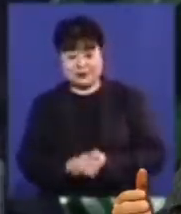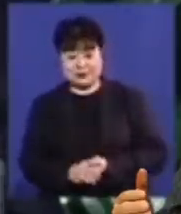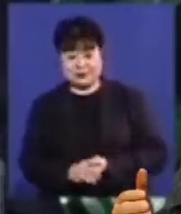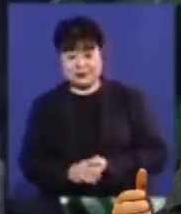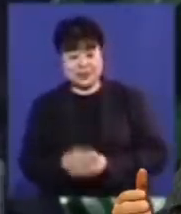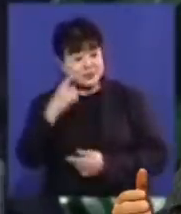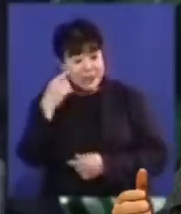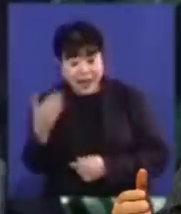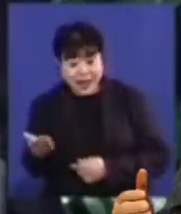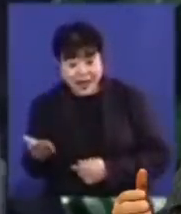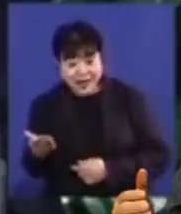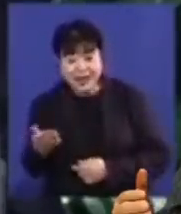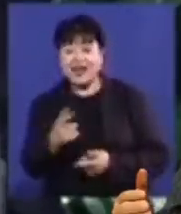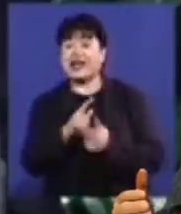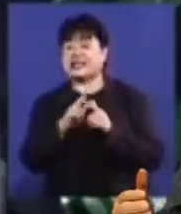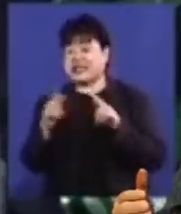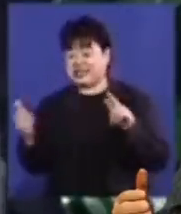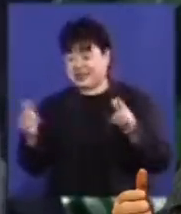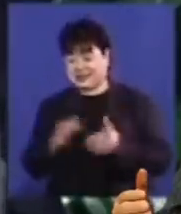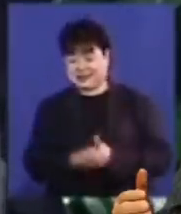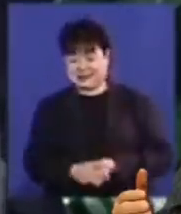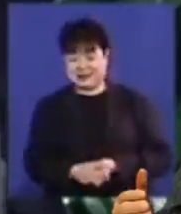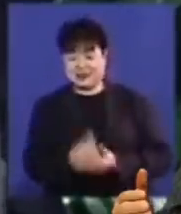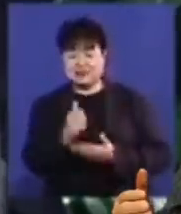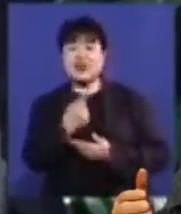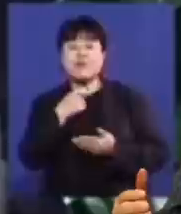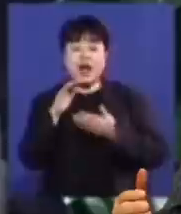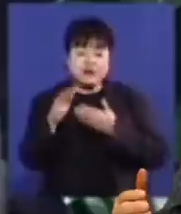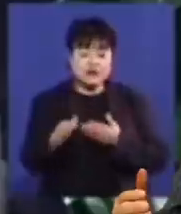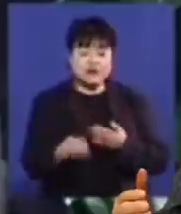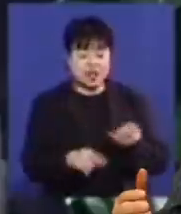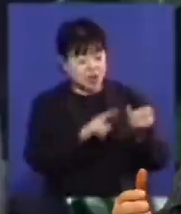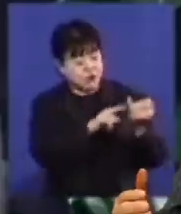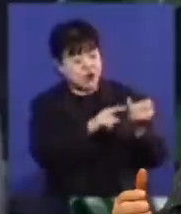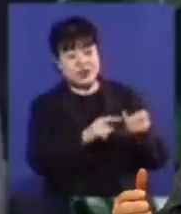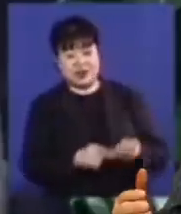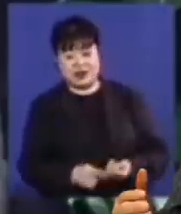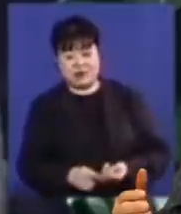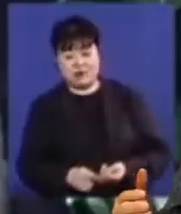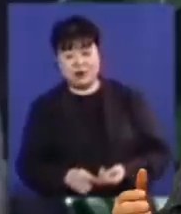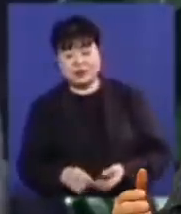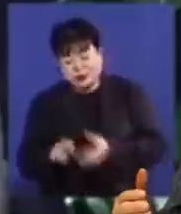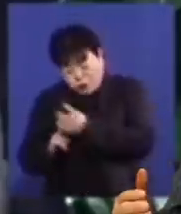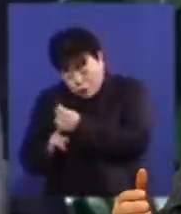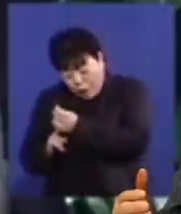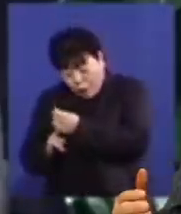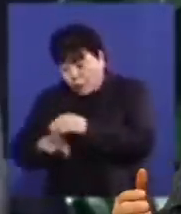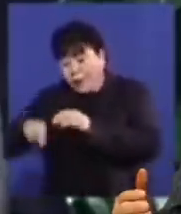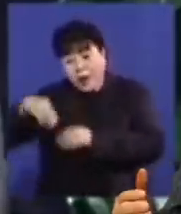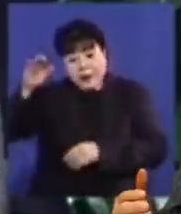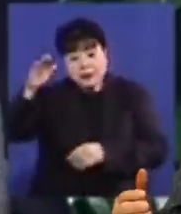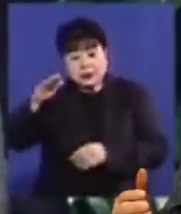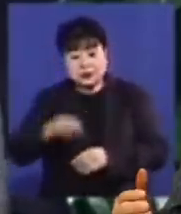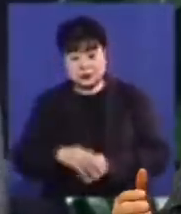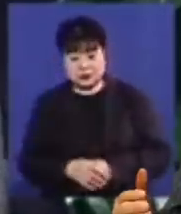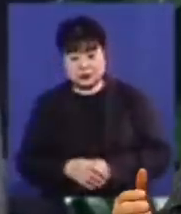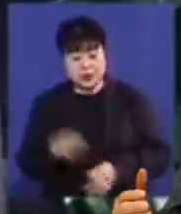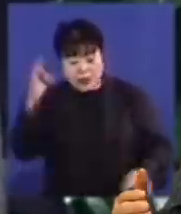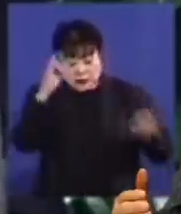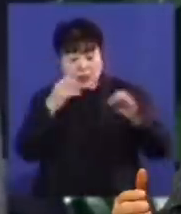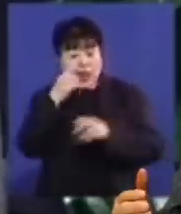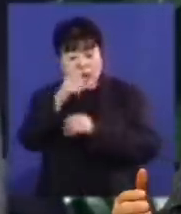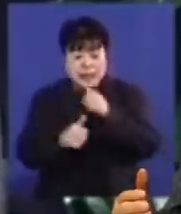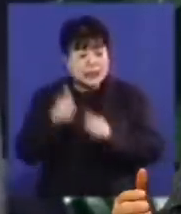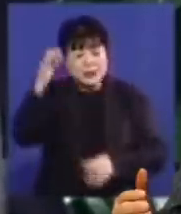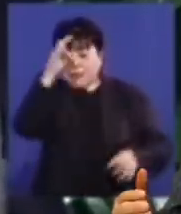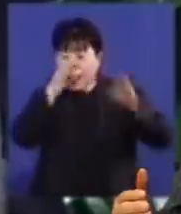했습니까? 아닙니다. 죄 짓고 난 다음 그 마누라하고 손잡고서 숨어버렸습니다. 찾으신 분은